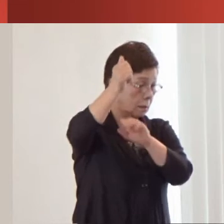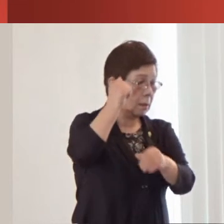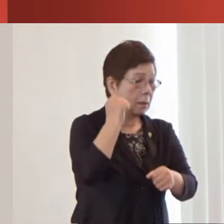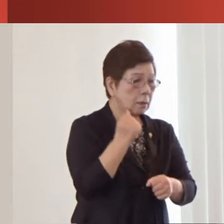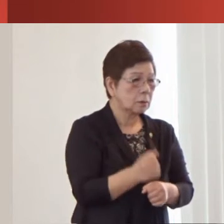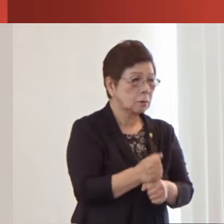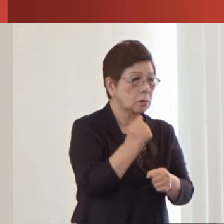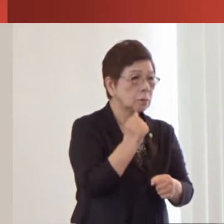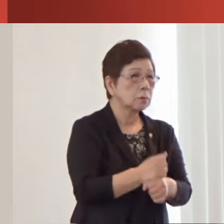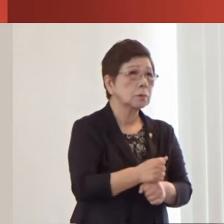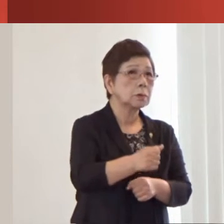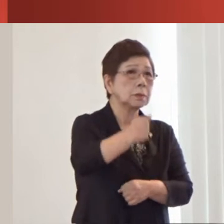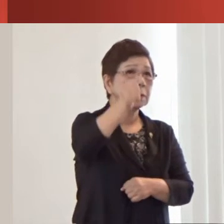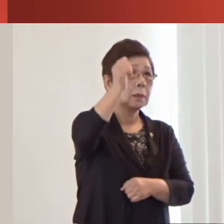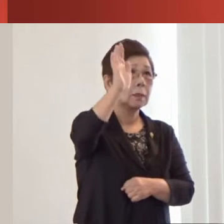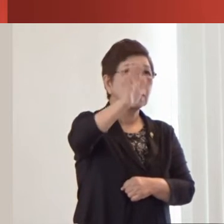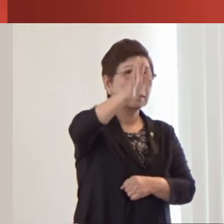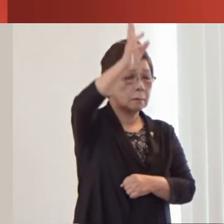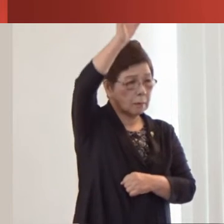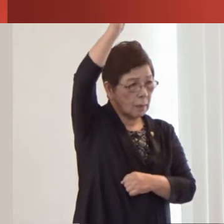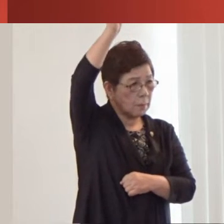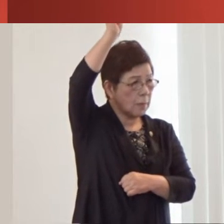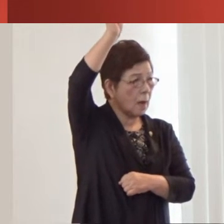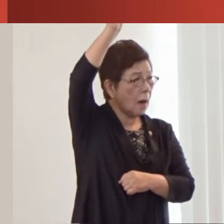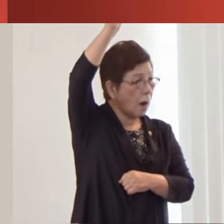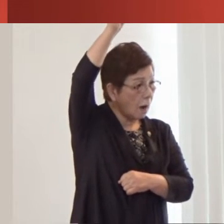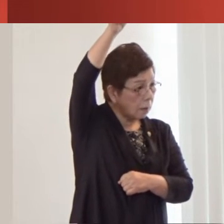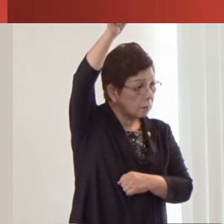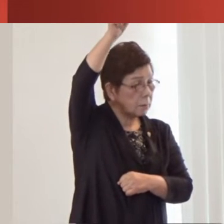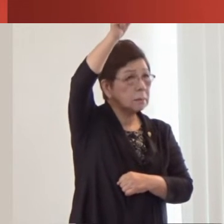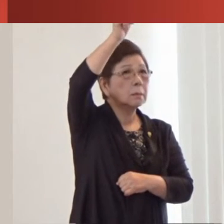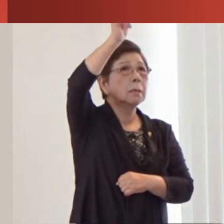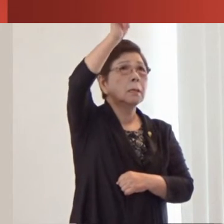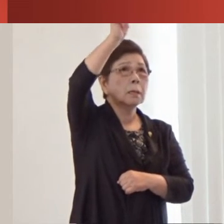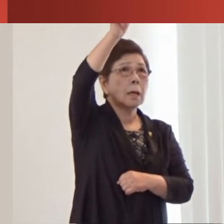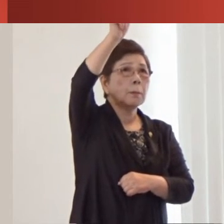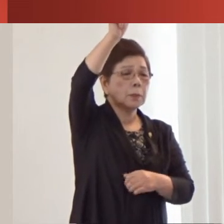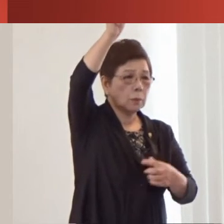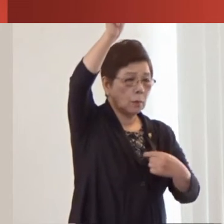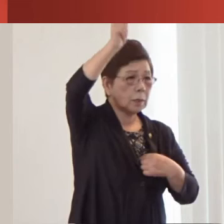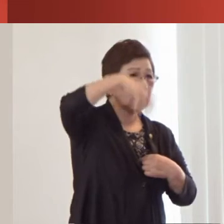なる神と私たちとの関係が、